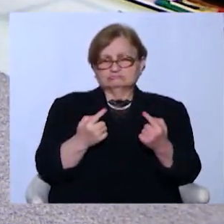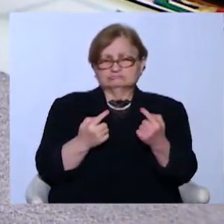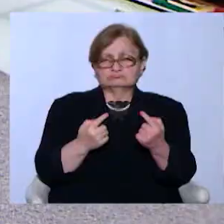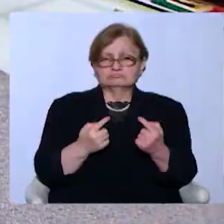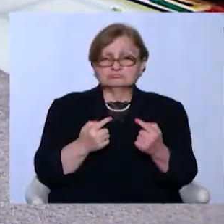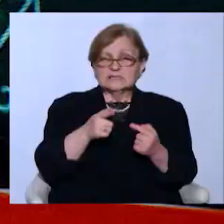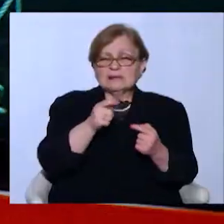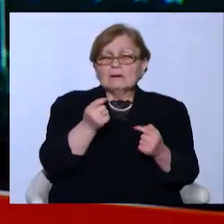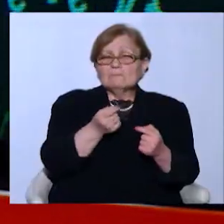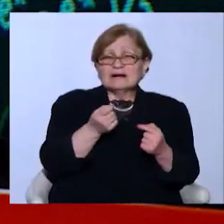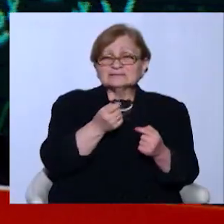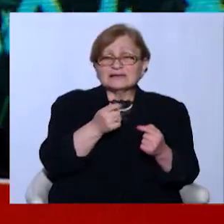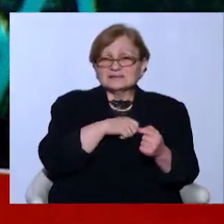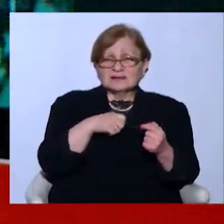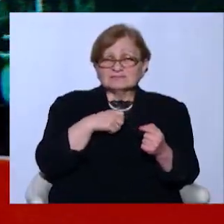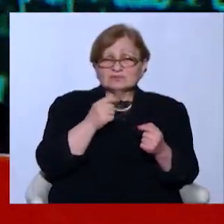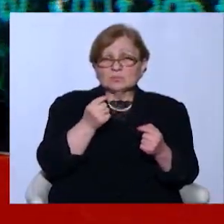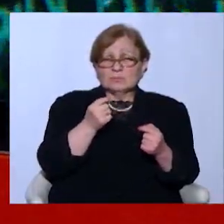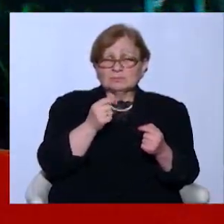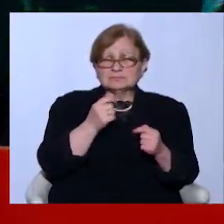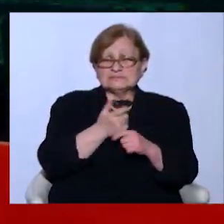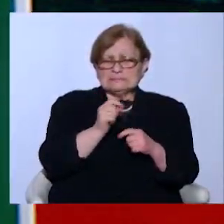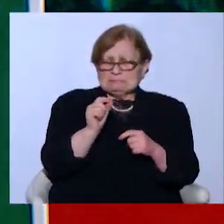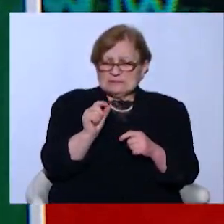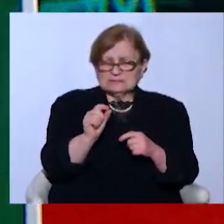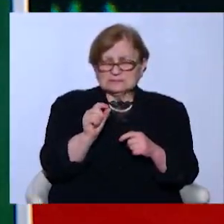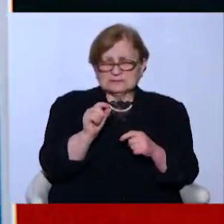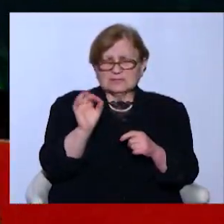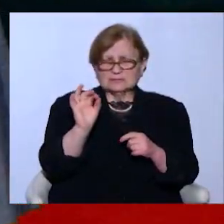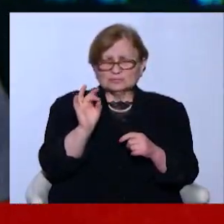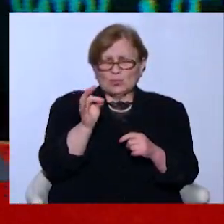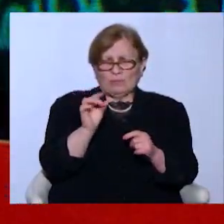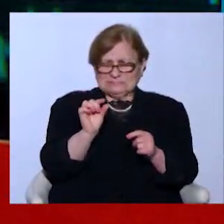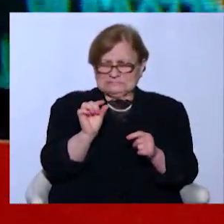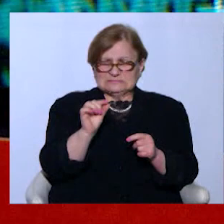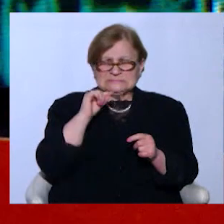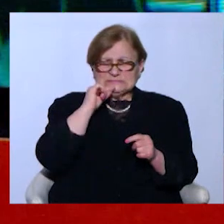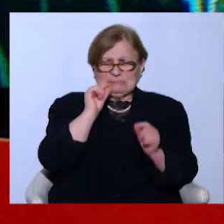რადგან არის ძალიან პატარა, ერთიდან მიკრონამდე რამდენადაც მახსოვს ბიოლოგიიდან,